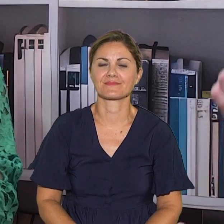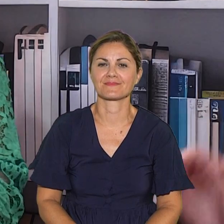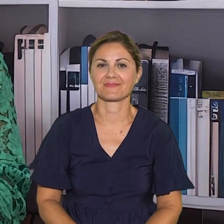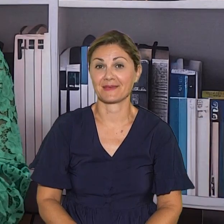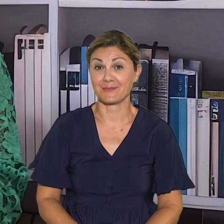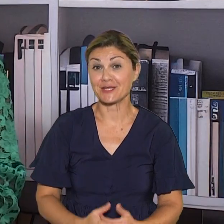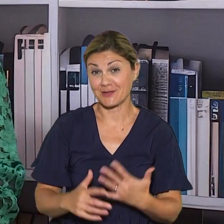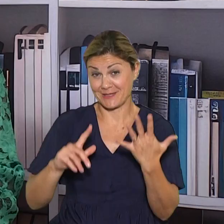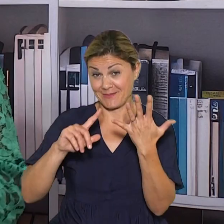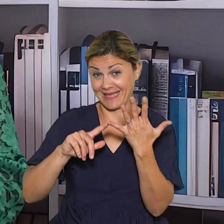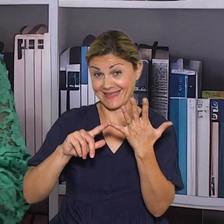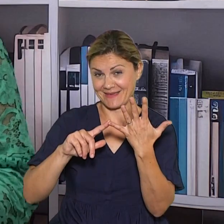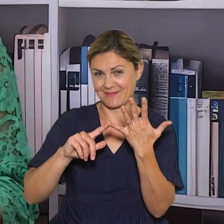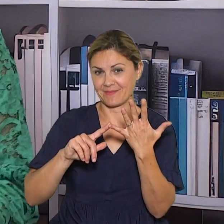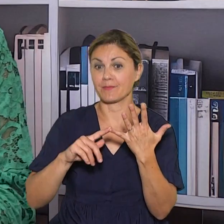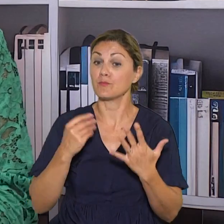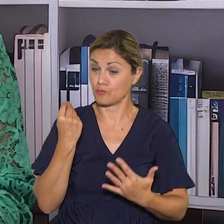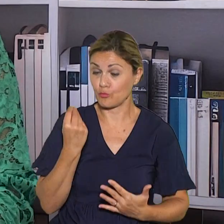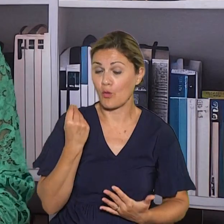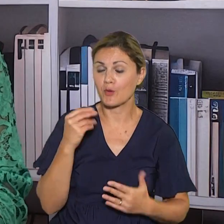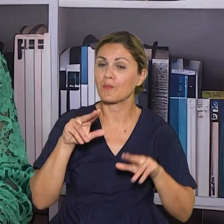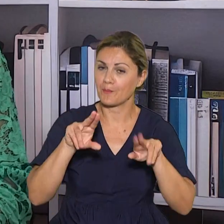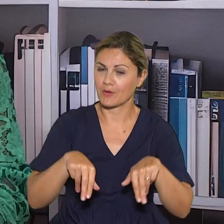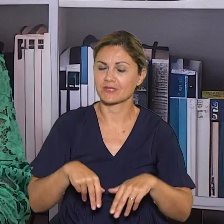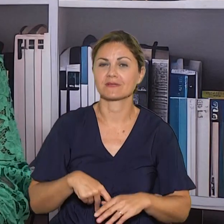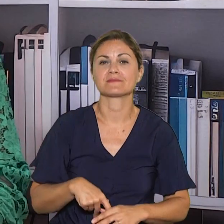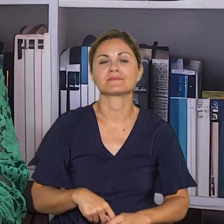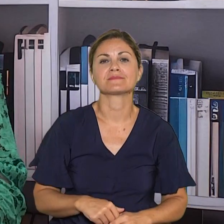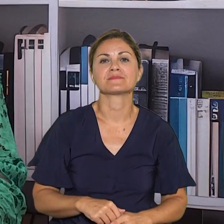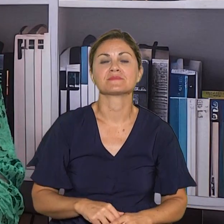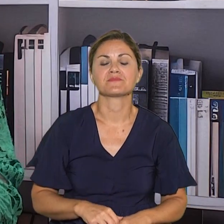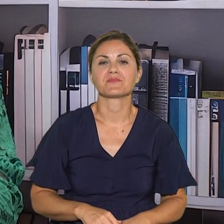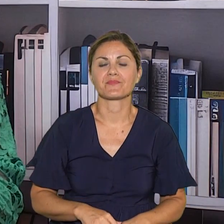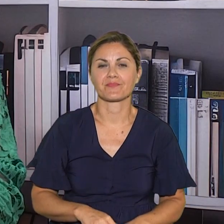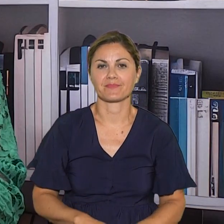Evo, možete nam još jednu. Aha, dobro. Dobro.